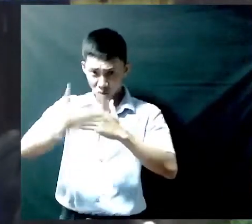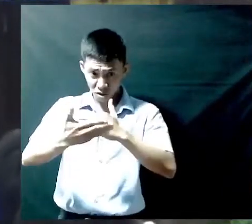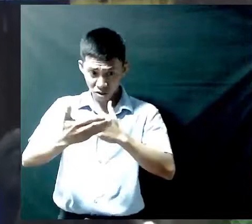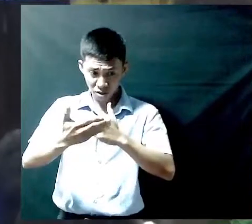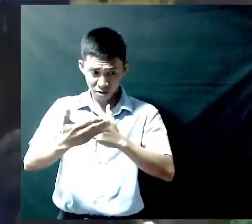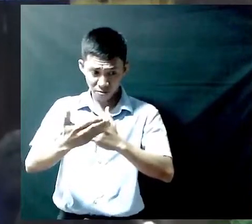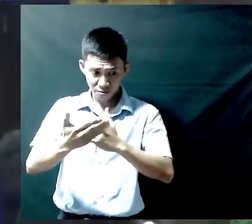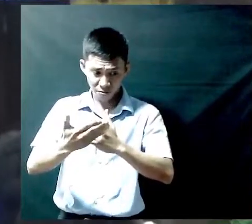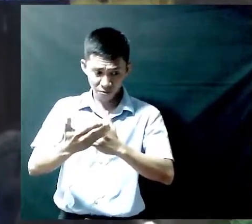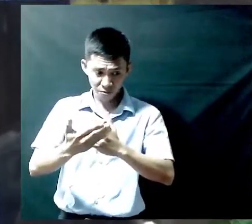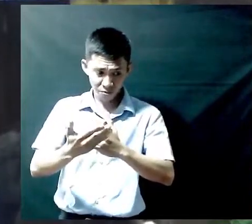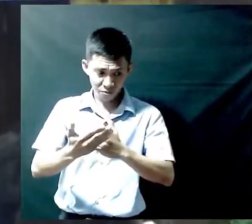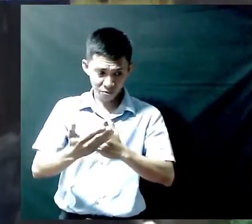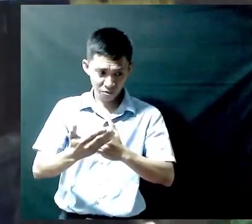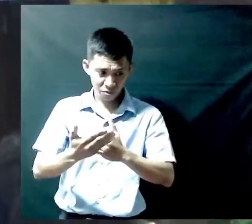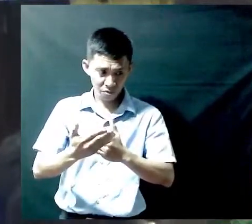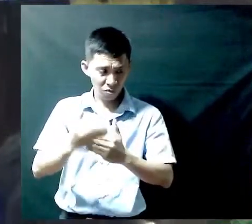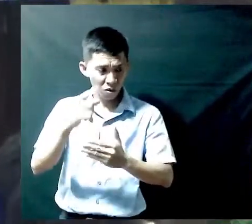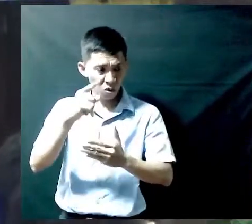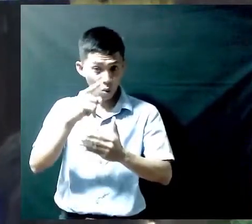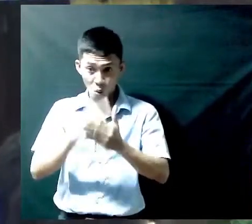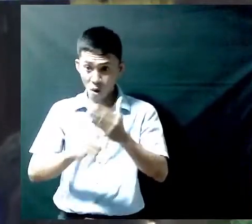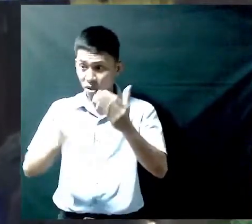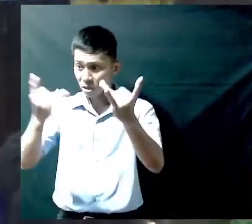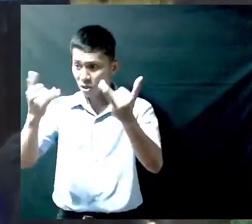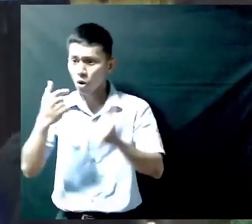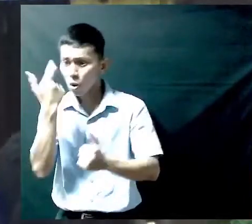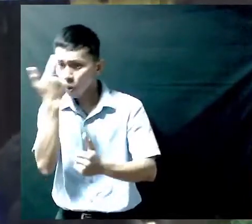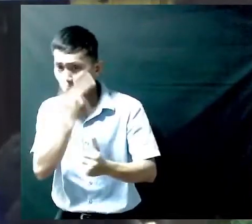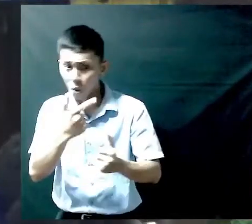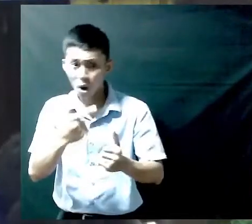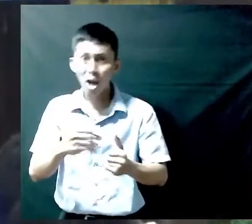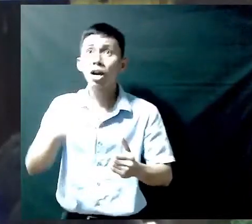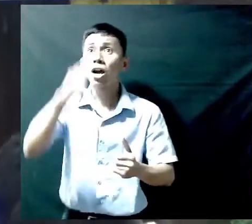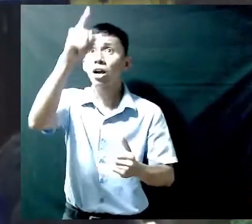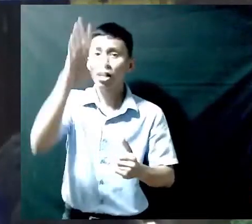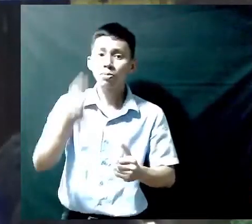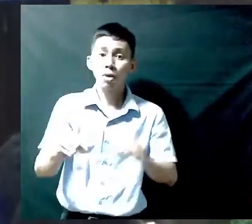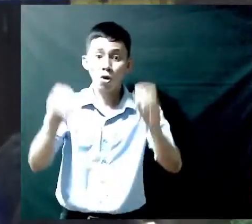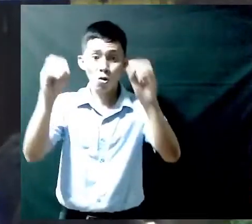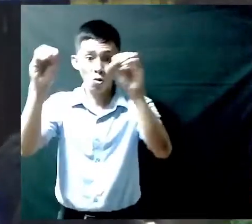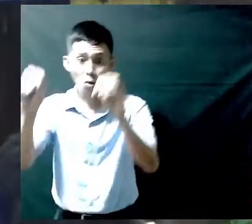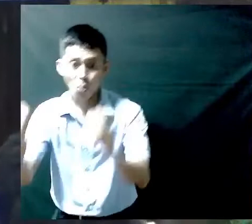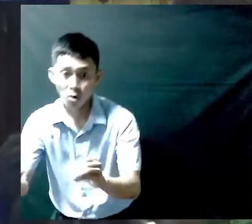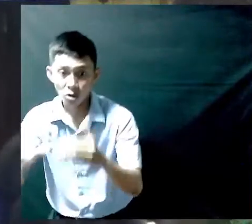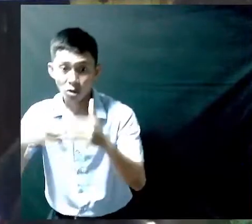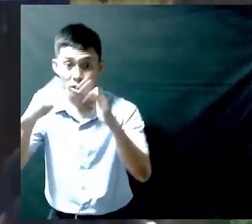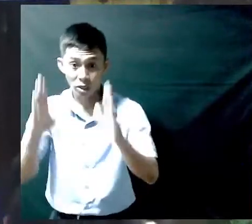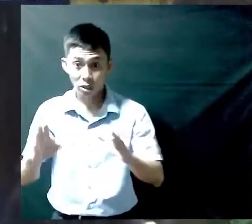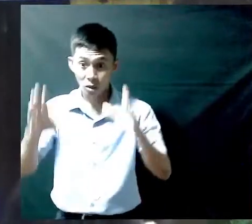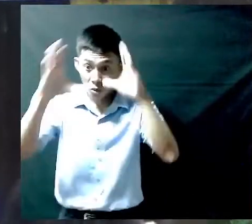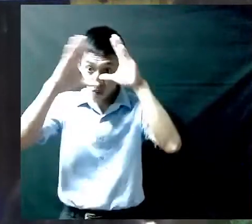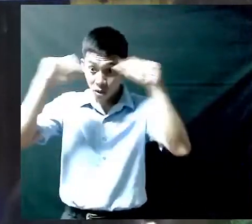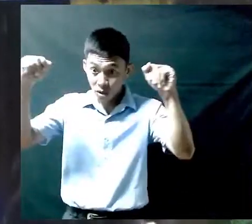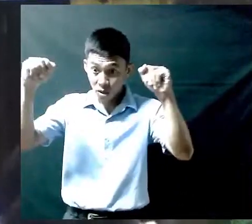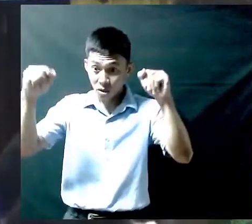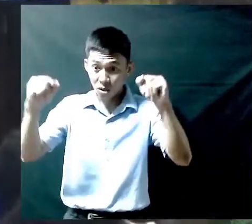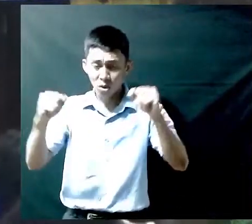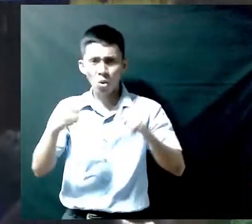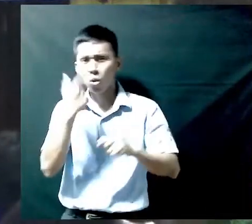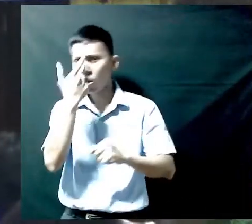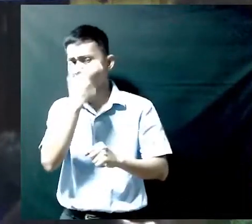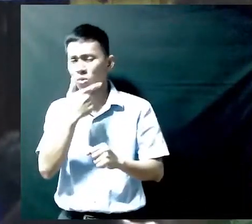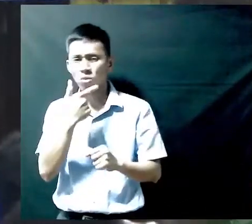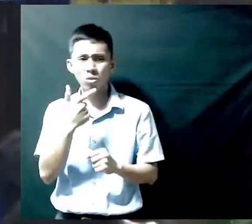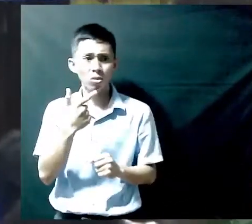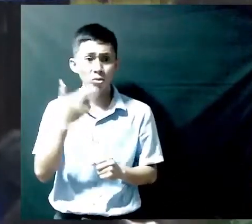pwesto, kung anong kailangan ng generation na yon. Bakit? Ano bang status ng Israel nung panahon na